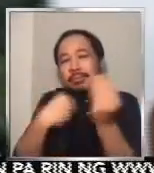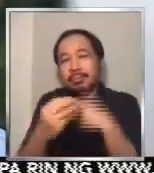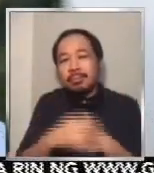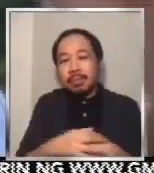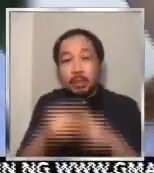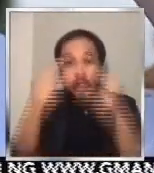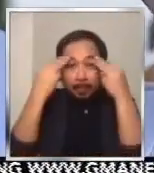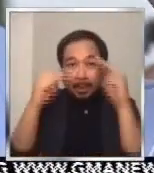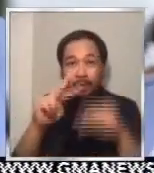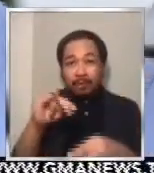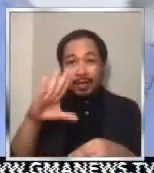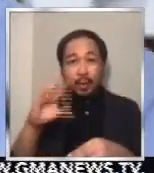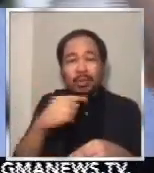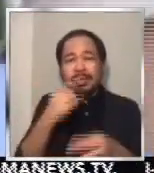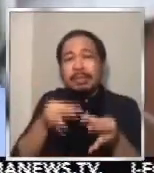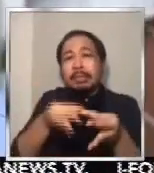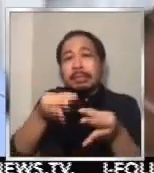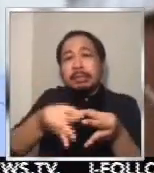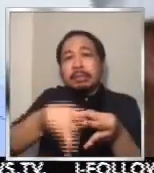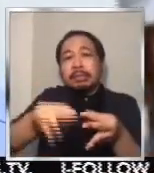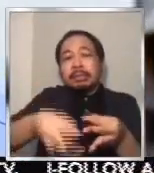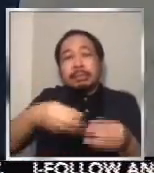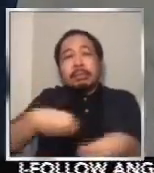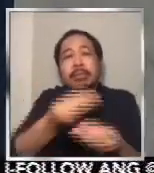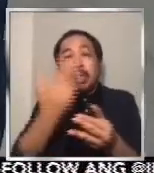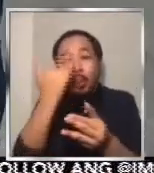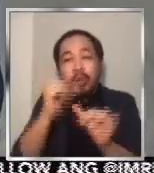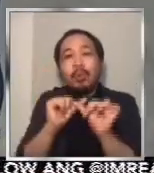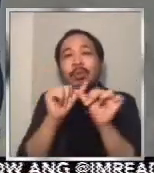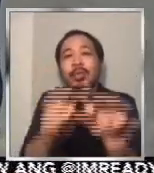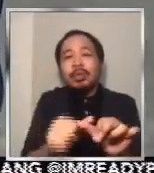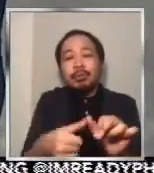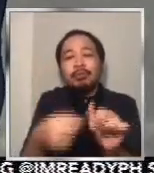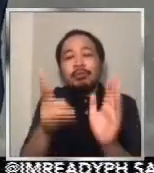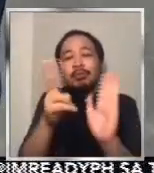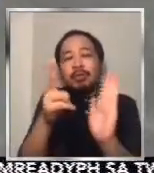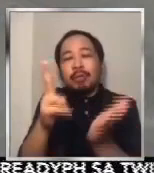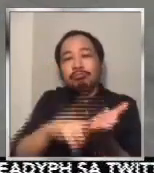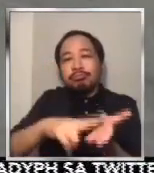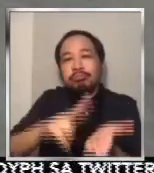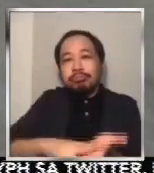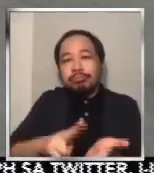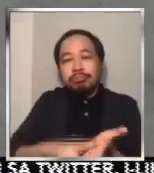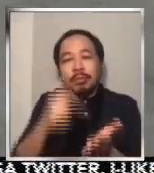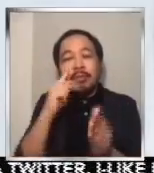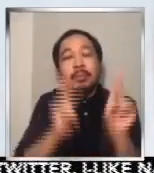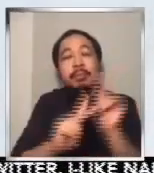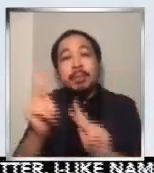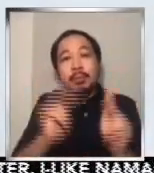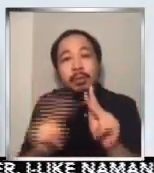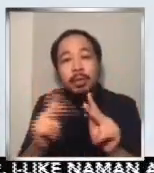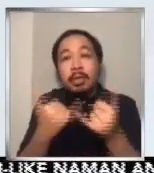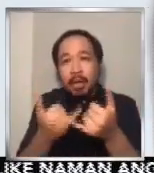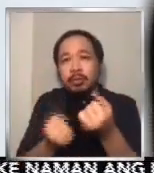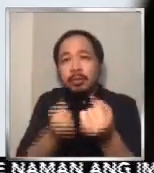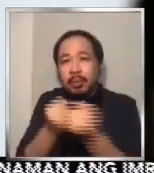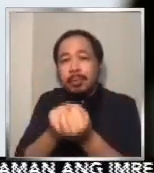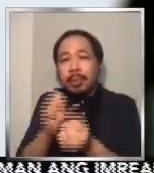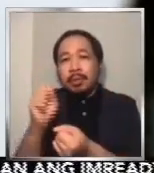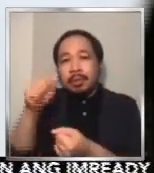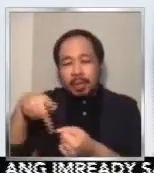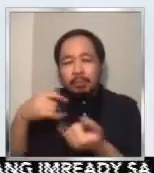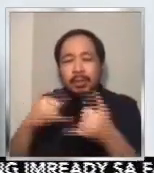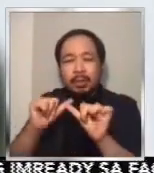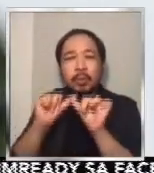pamamahagi dahil tuloy-tuloy pa rin ang pagpaparehistro ng mga residente. Hindi naman daw tumitigil ang pamamahagi ng supplemental SAP, katunayan na sa